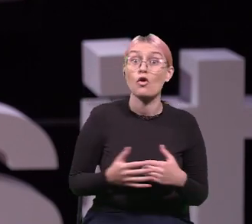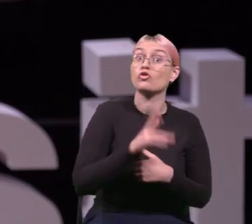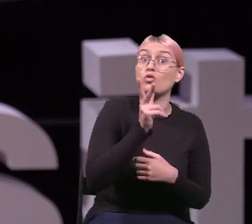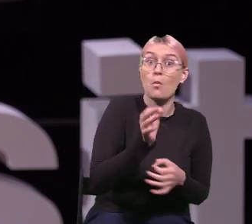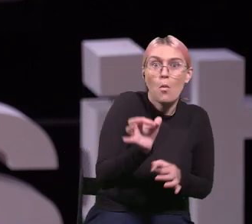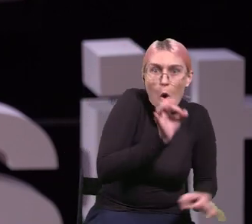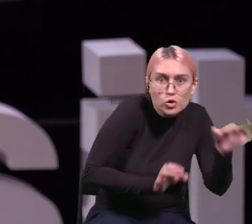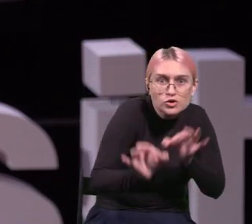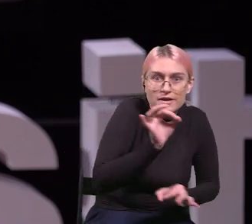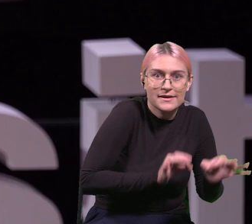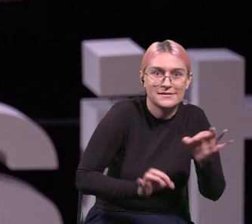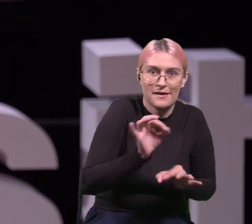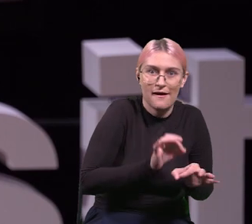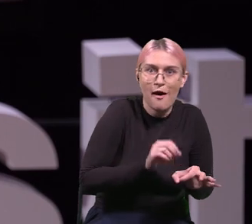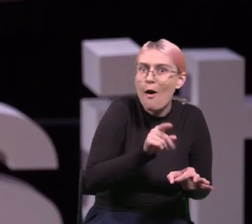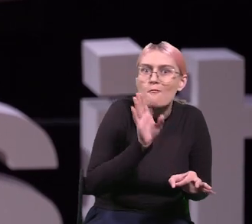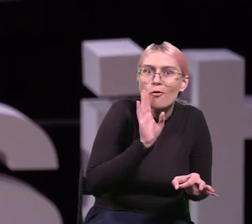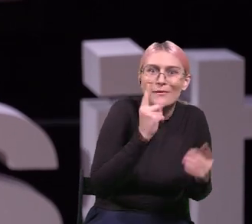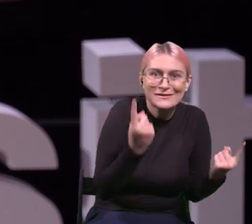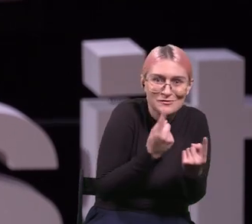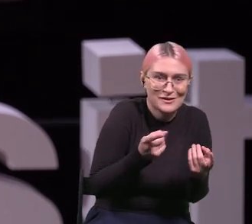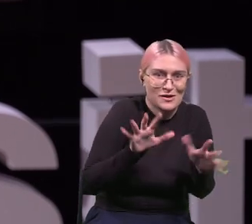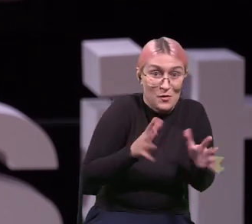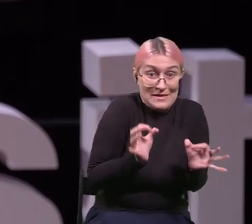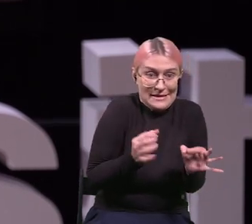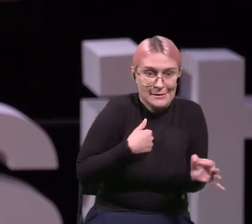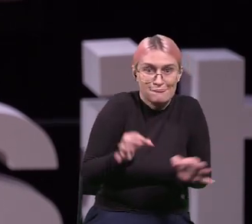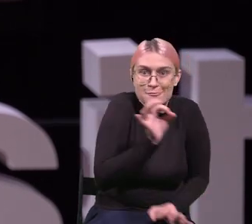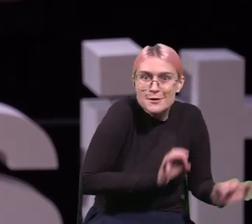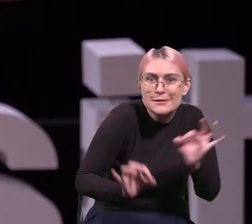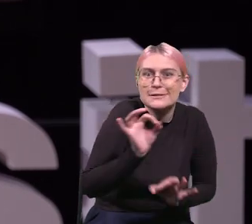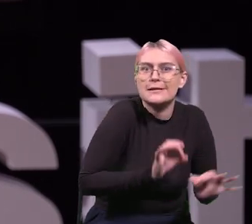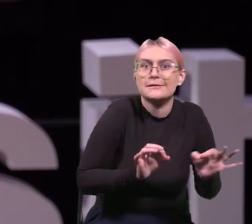teraz w imię większej nagrody w przyszłości. Nie